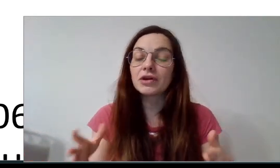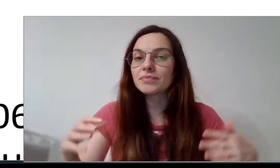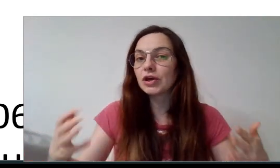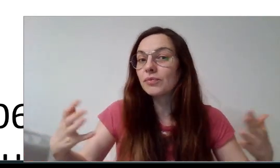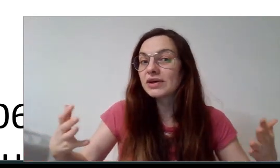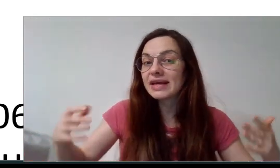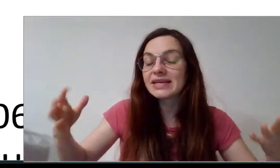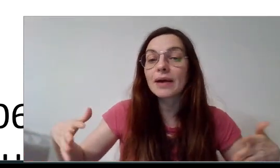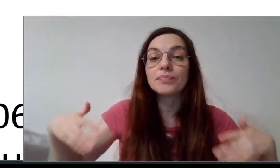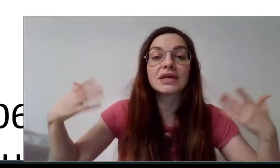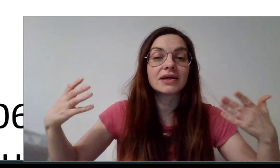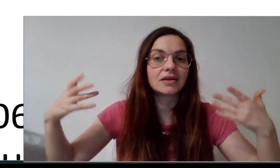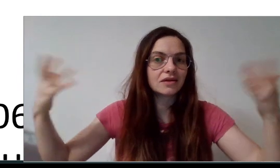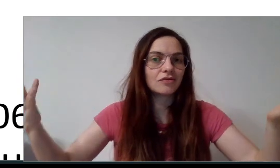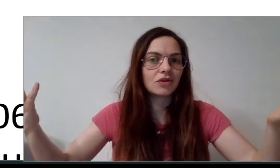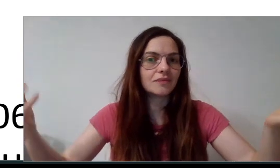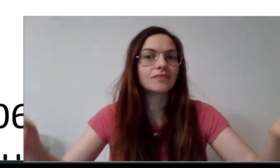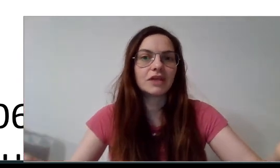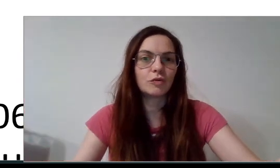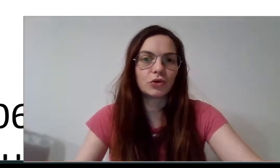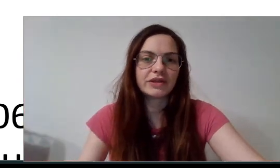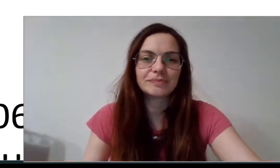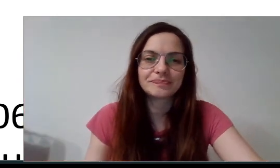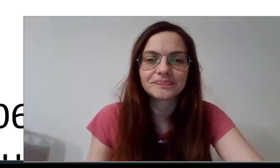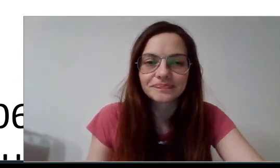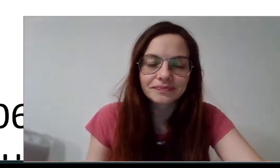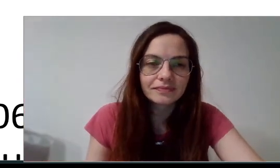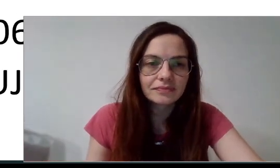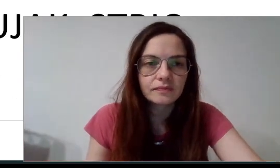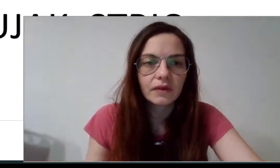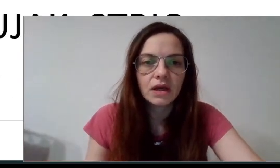ja volim, ich möchte, ja bih voleo, ich möchte.